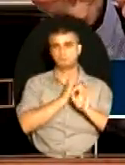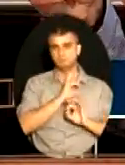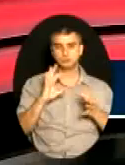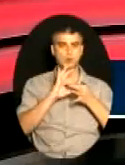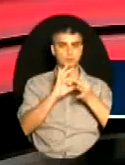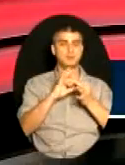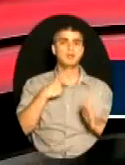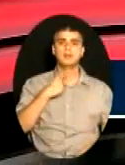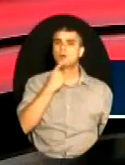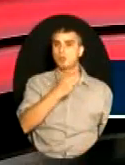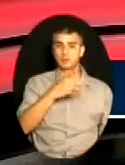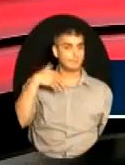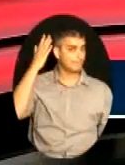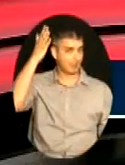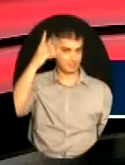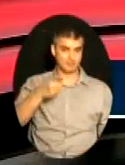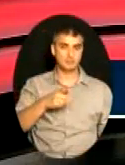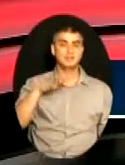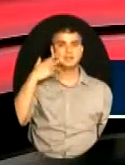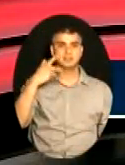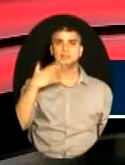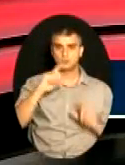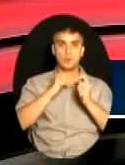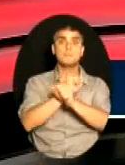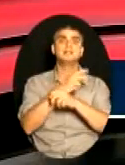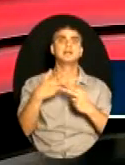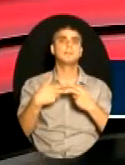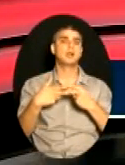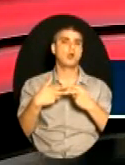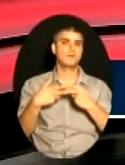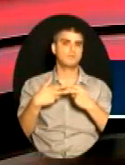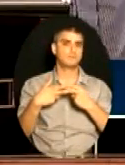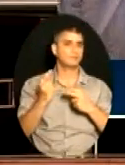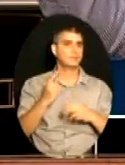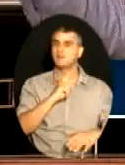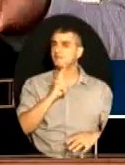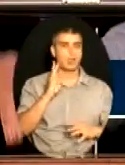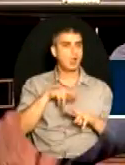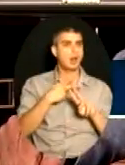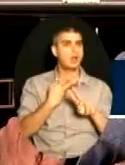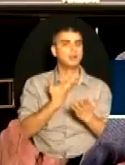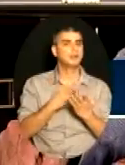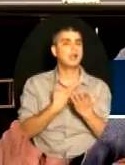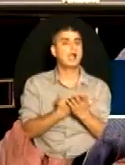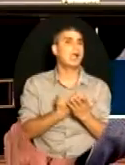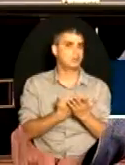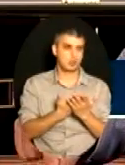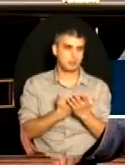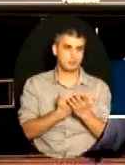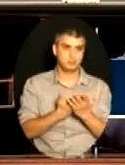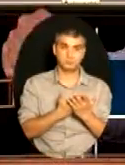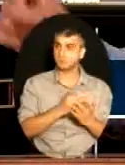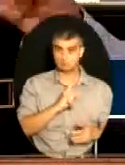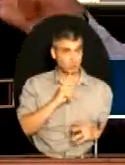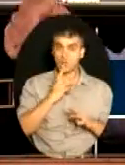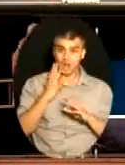יהיו, אני יכול להגיד לך, הנה, יהיו מעצרים בקרוב. ולא על תשתית ראייתית. שאלה?